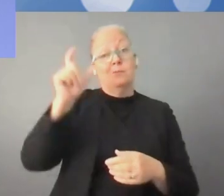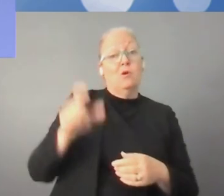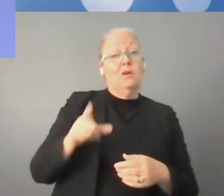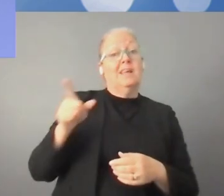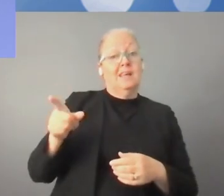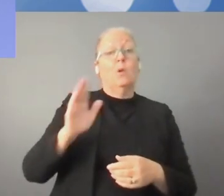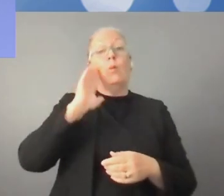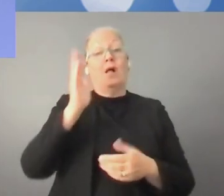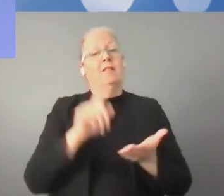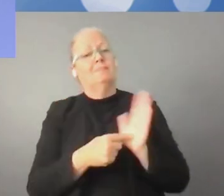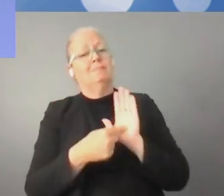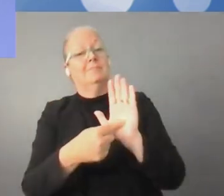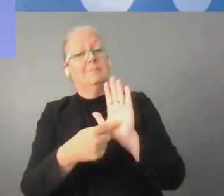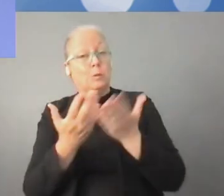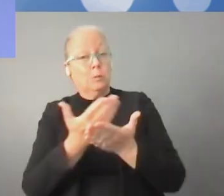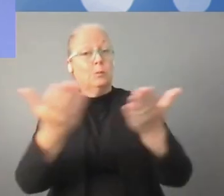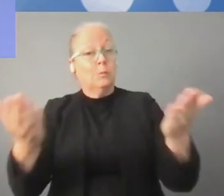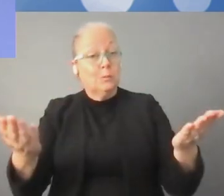И еще